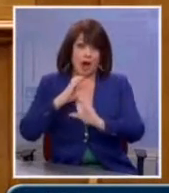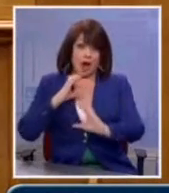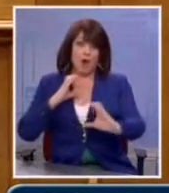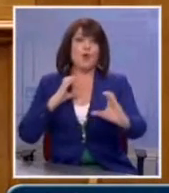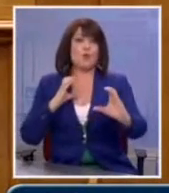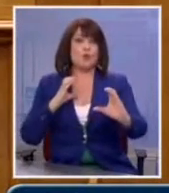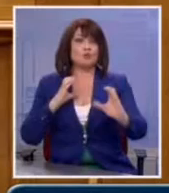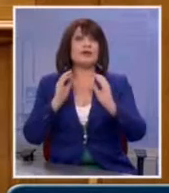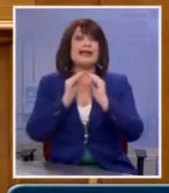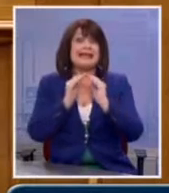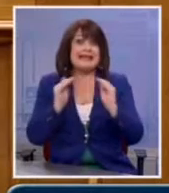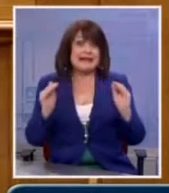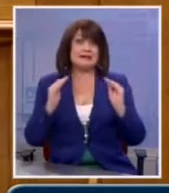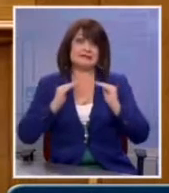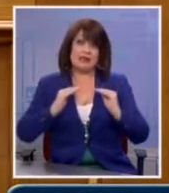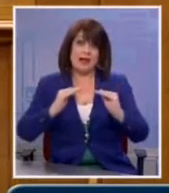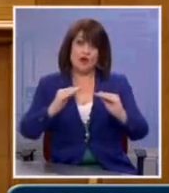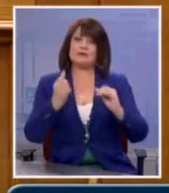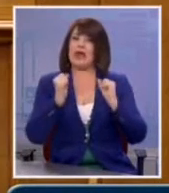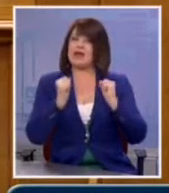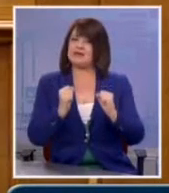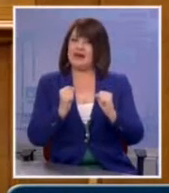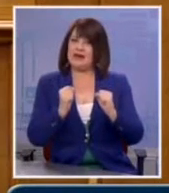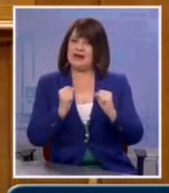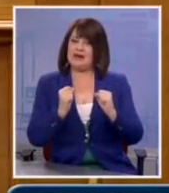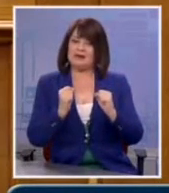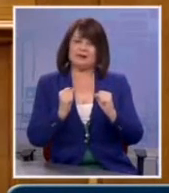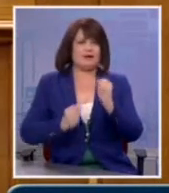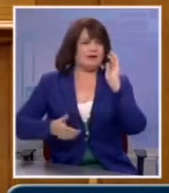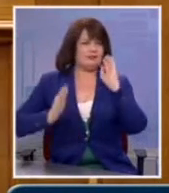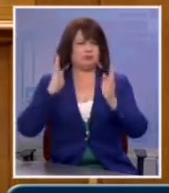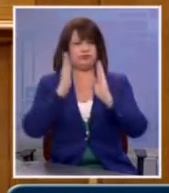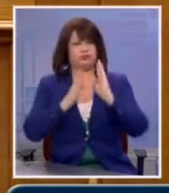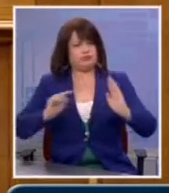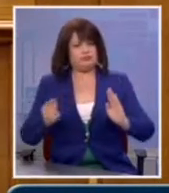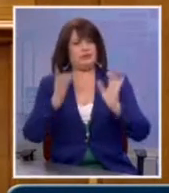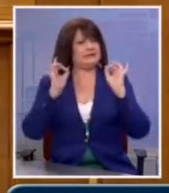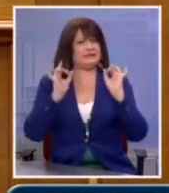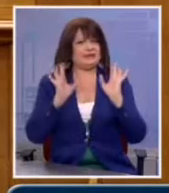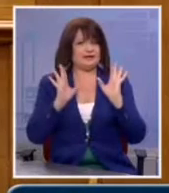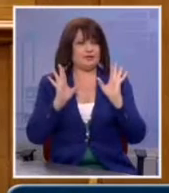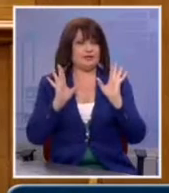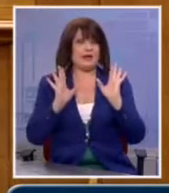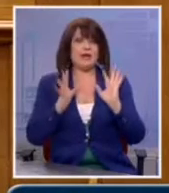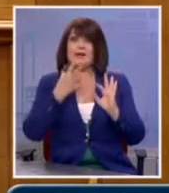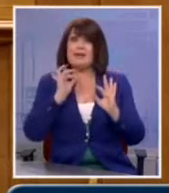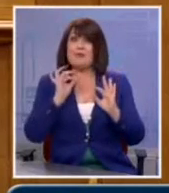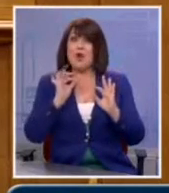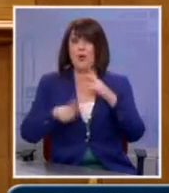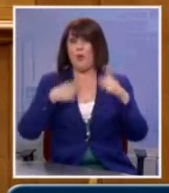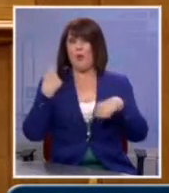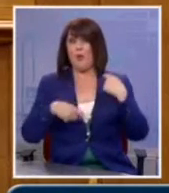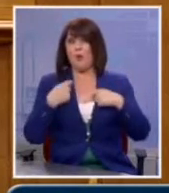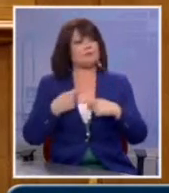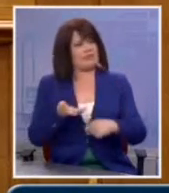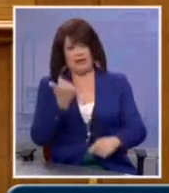είπα, ειρήνης, σταθερότητας και ασφάλειας που δεν στρέφεται κανένας τρίτου μέρους και δεν δικαιολογούνται με